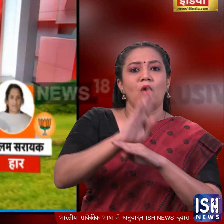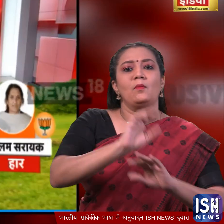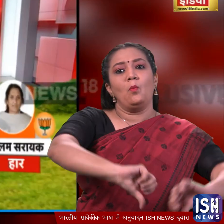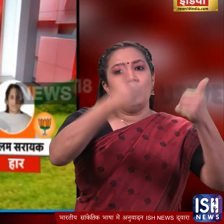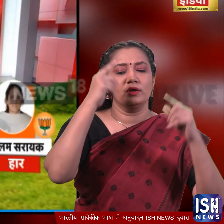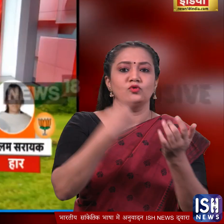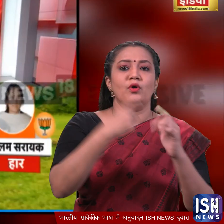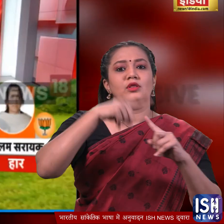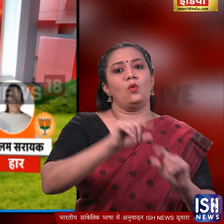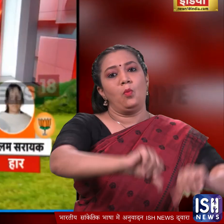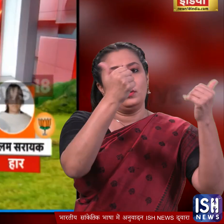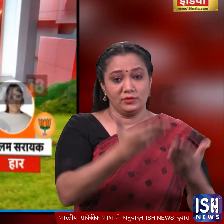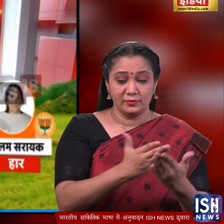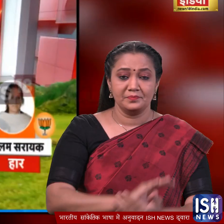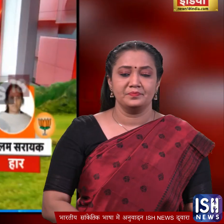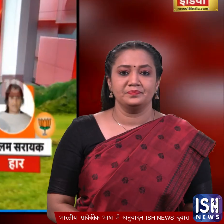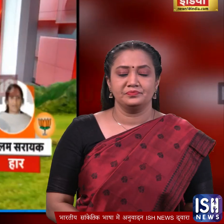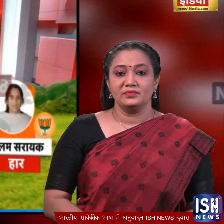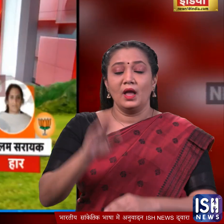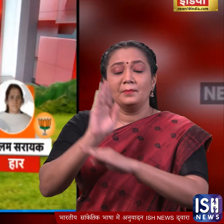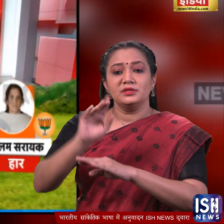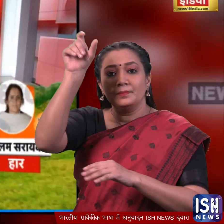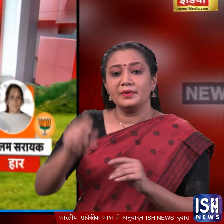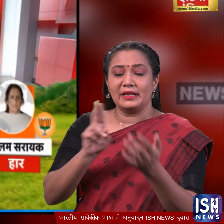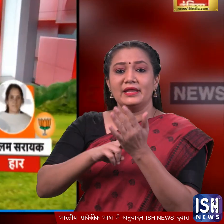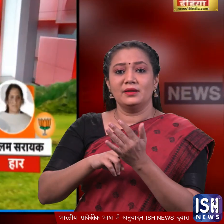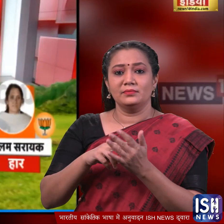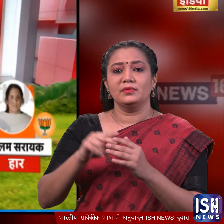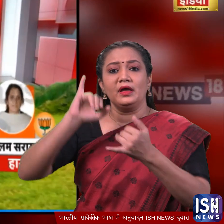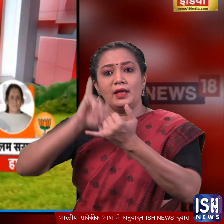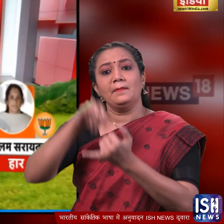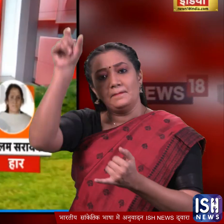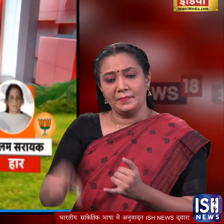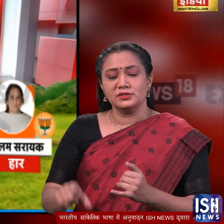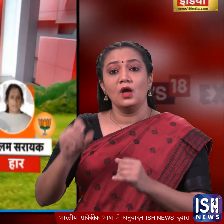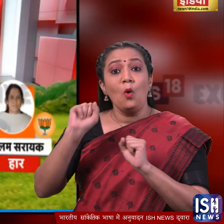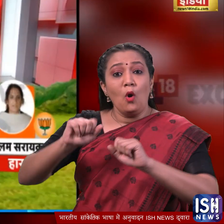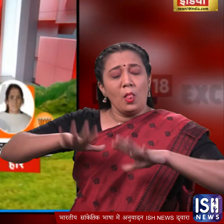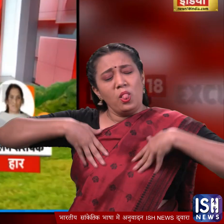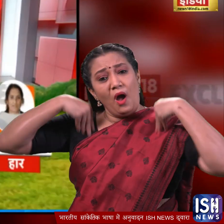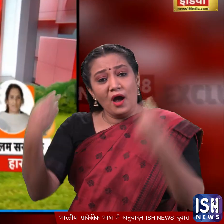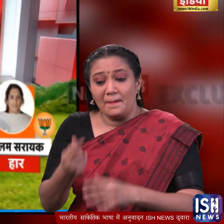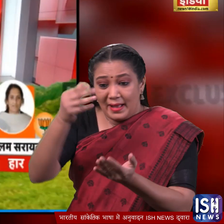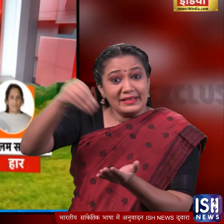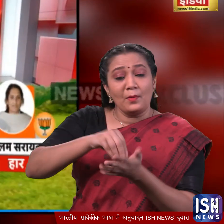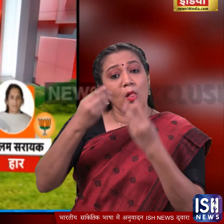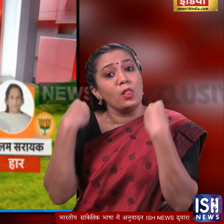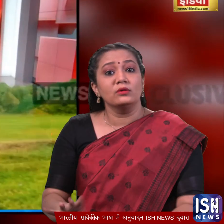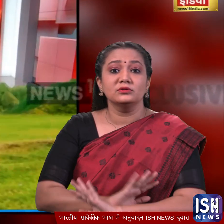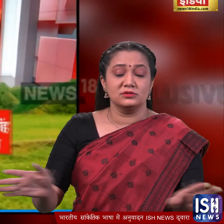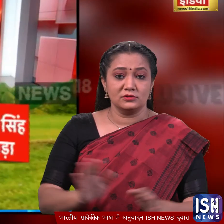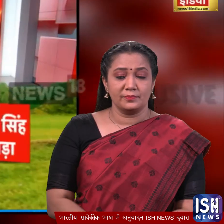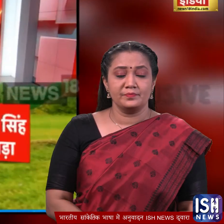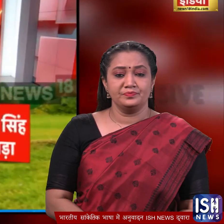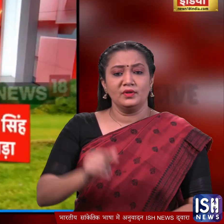रोहित ठाकुर ने बड़ी जीत दर्ज की। इस सीट पर बीजेपी उम्मीदवार नीलम शरायक अपनी जमानत तक नहीं बचा पाई। बड़ी बात यह कि इस